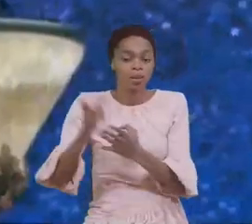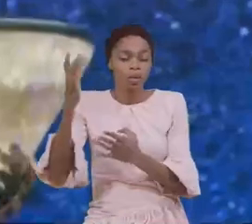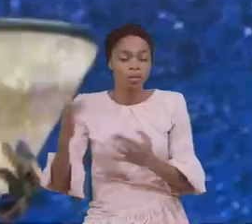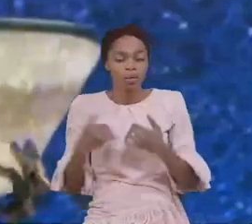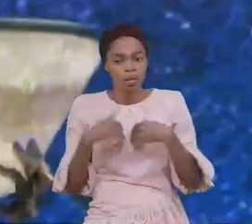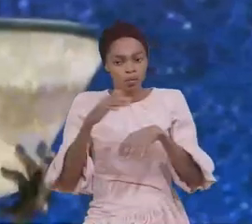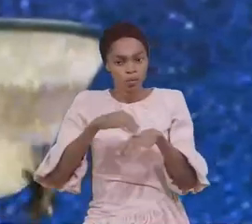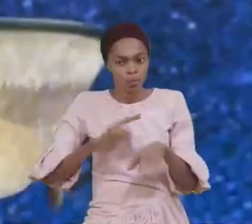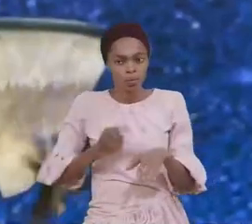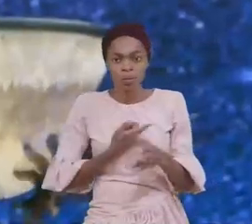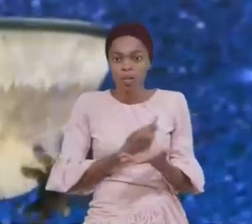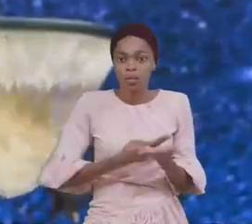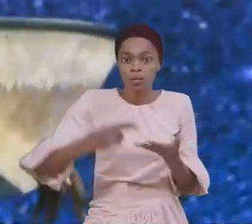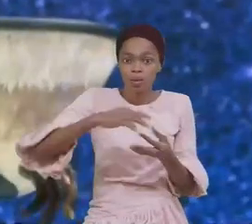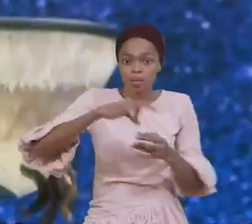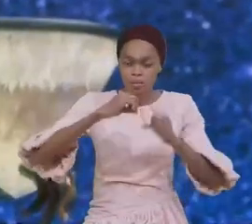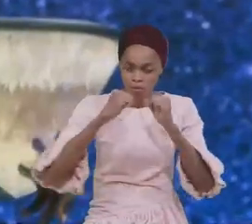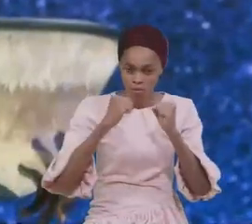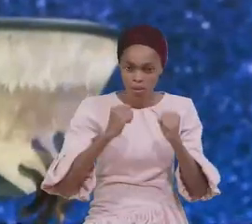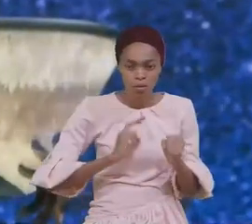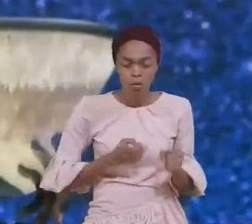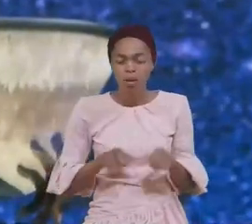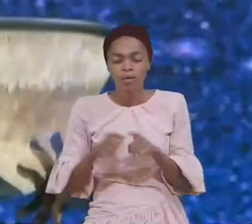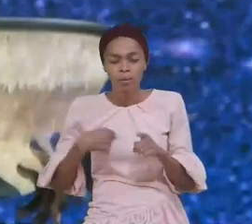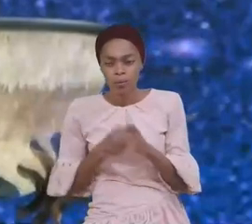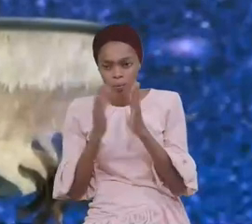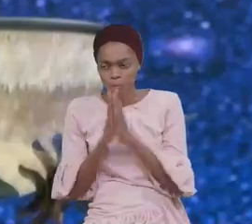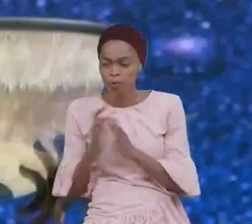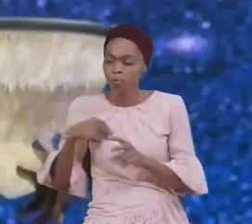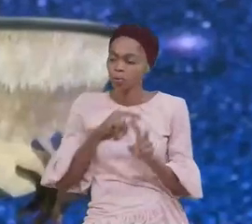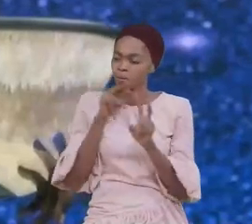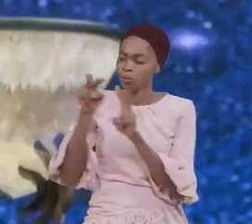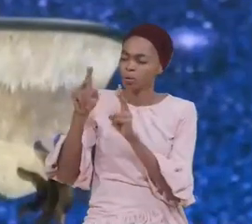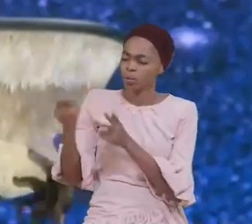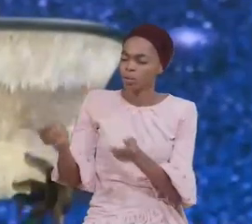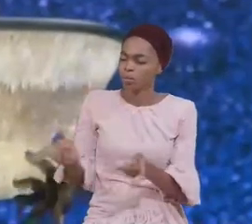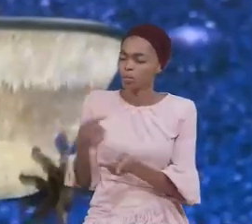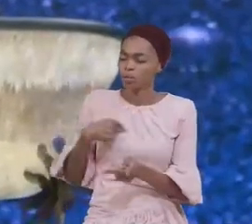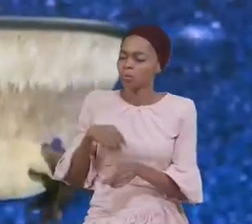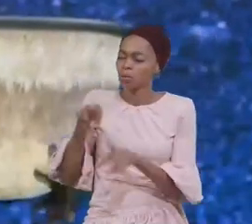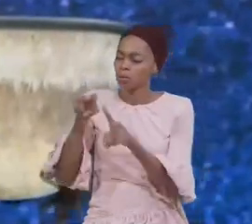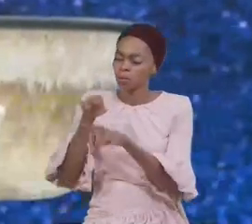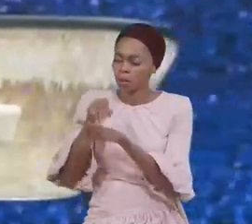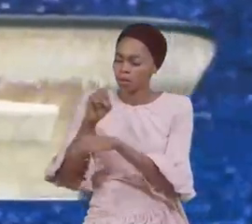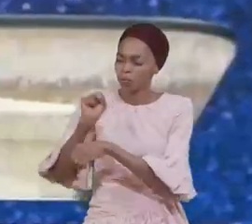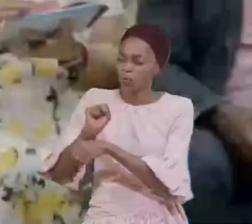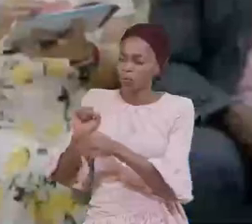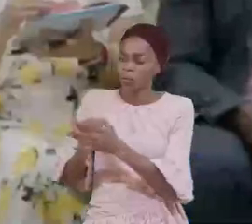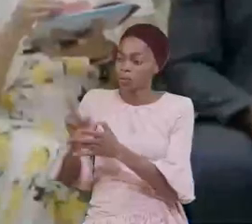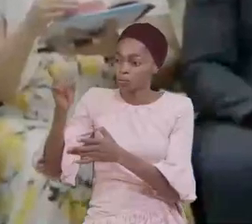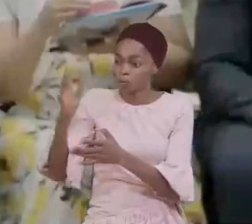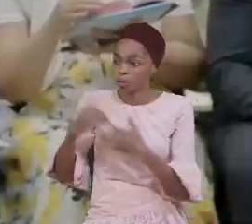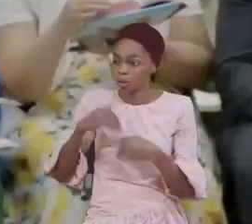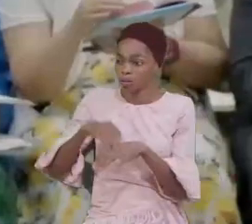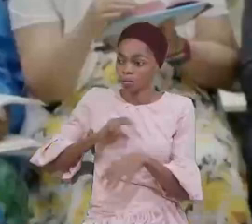Et l'Esprit de Dieu nous fortifie quand nous prions. Nous regardons les territoires, nous regardons le champ, le devoir qui nous a appelé à